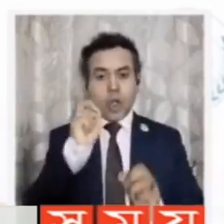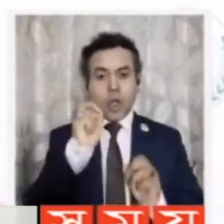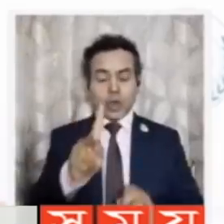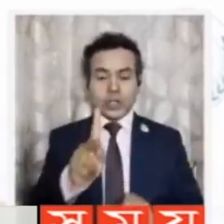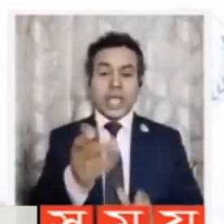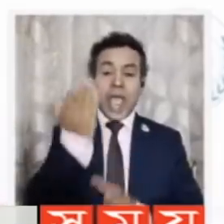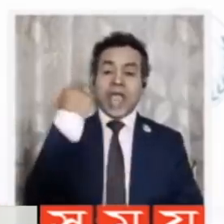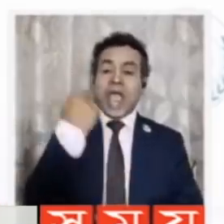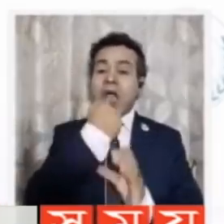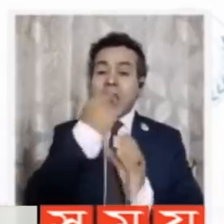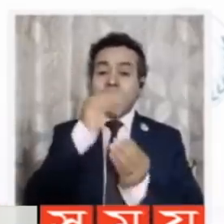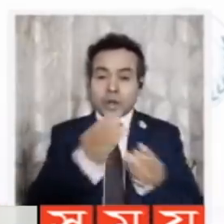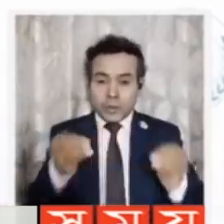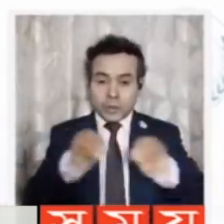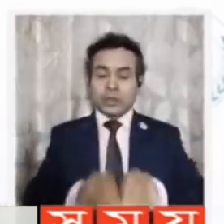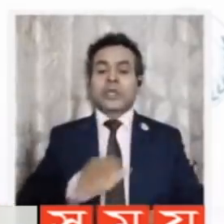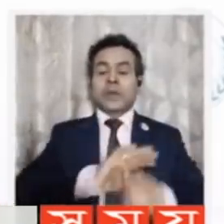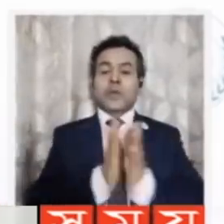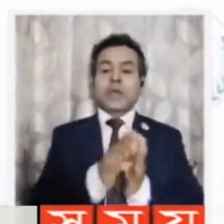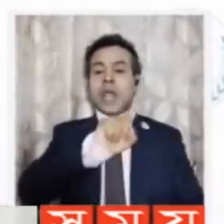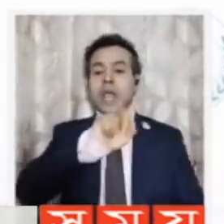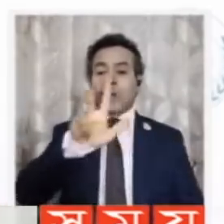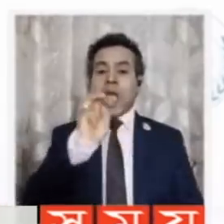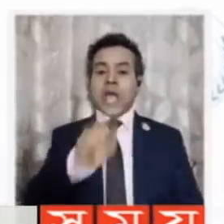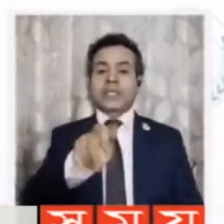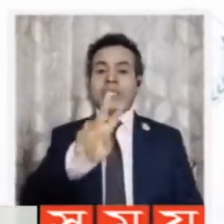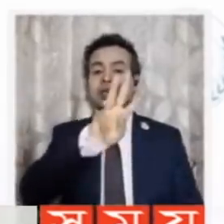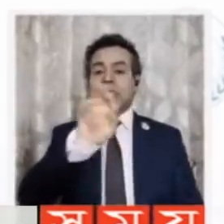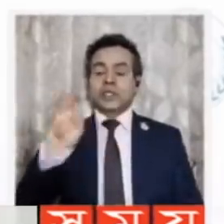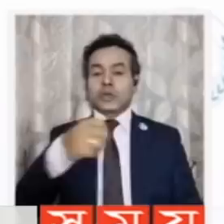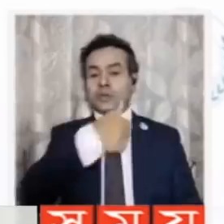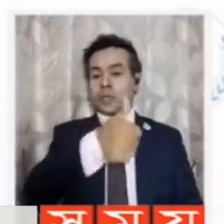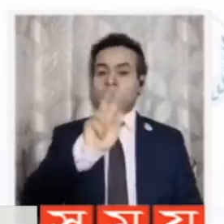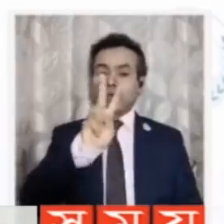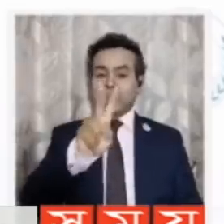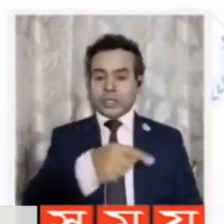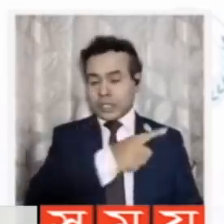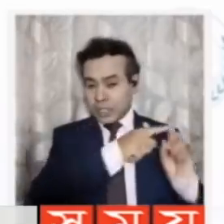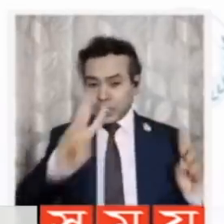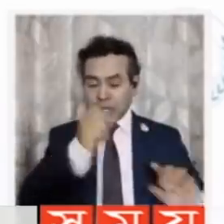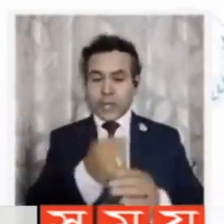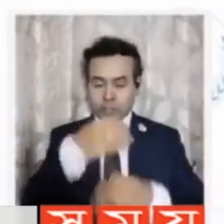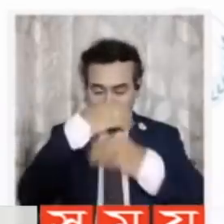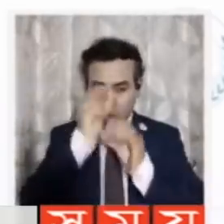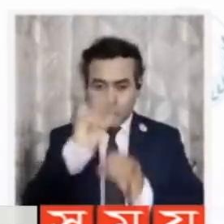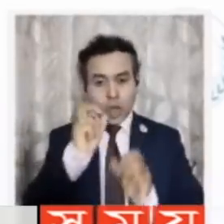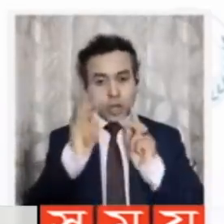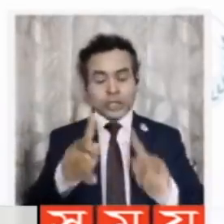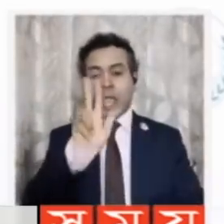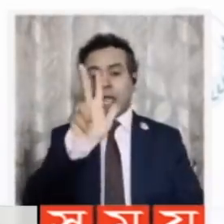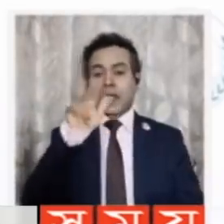সহ 18,362টি নমুনা। এ পর্যন্ত নমুনা পরীক্ষা হয়েছে